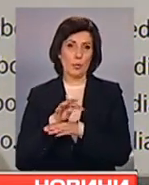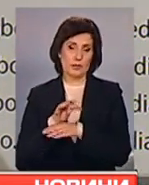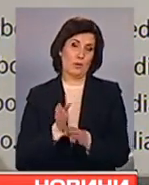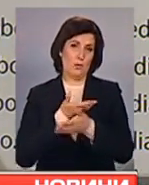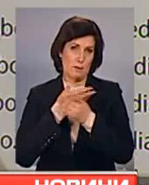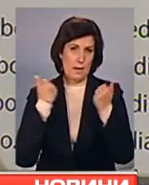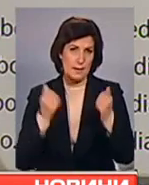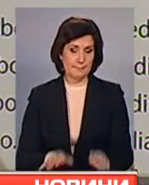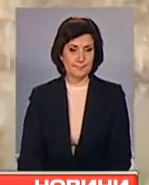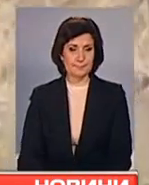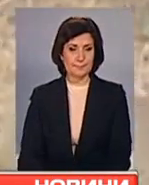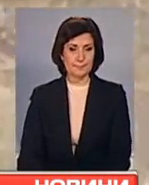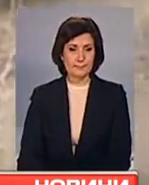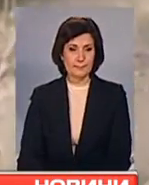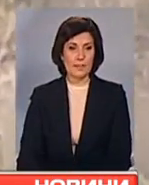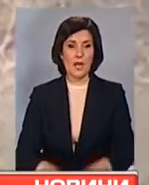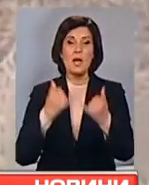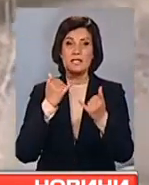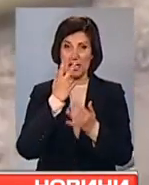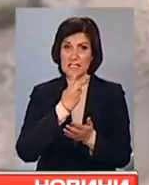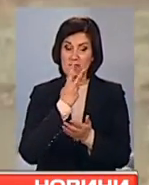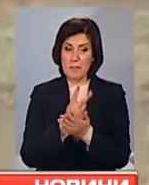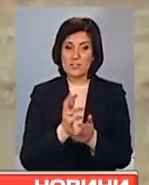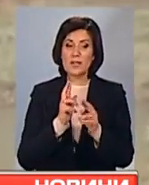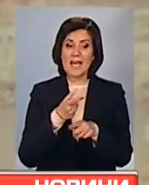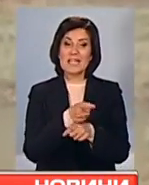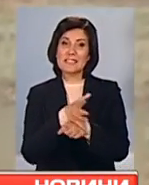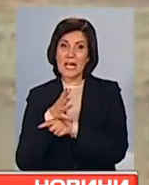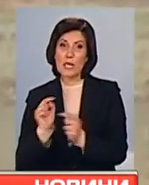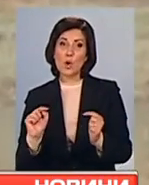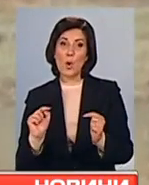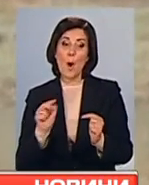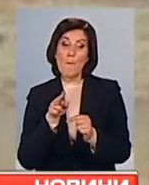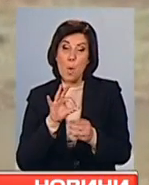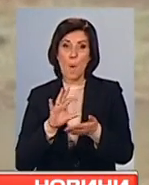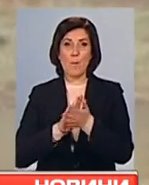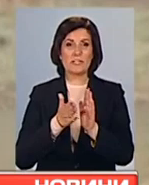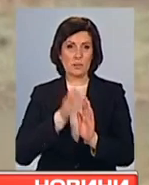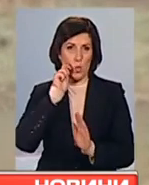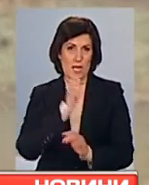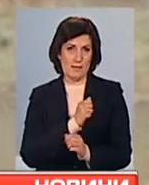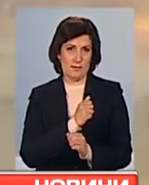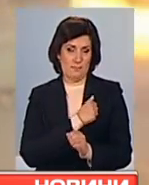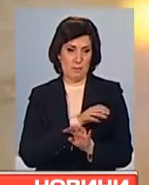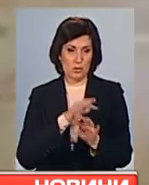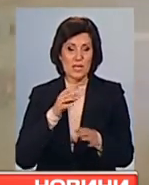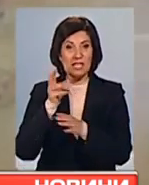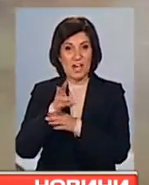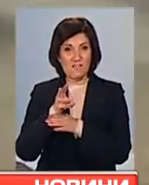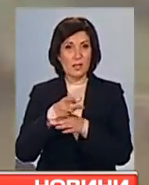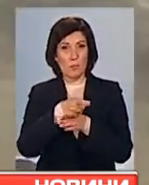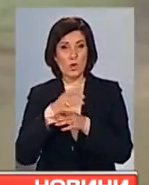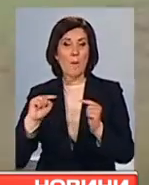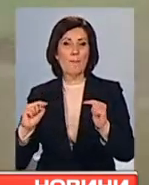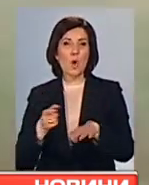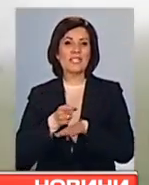обстрілу немає. Ну а зараз ви бачите, як стріляють по позиціях українських підрозділів на Донбасі. На відео б'ють